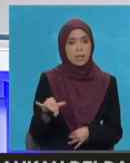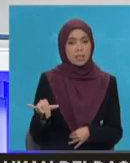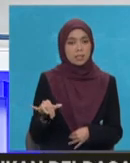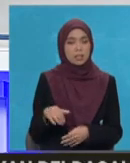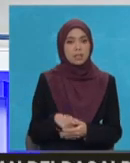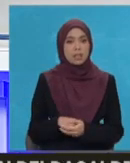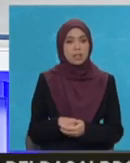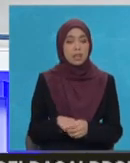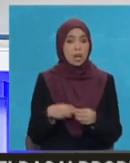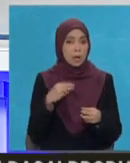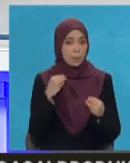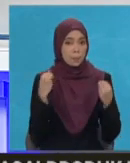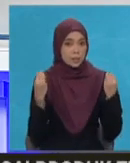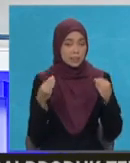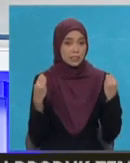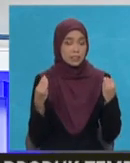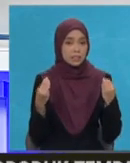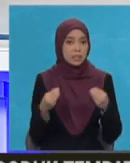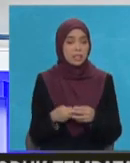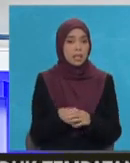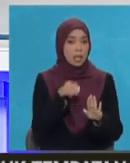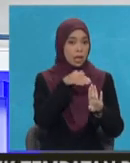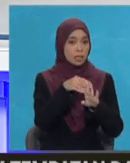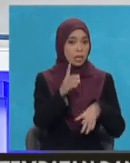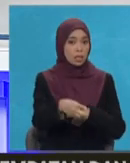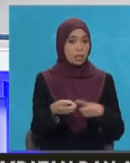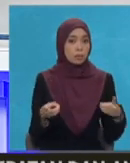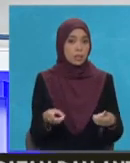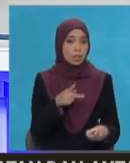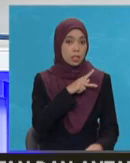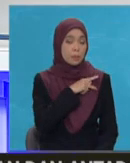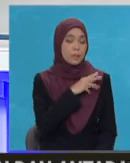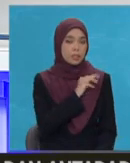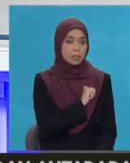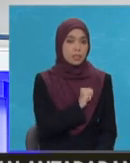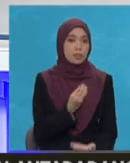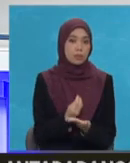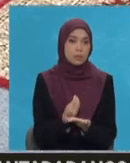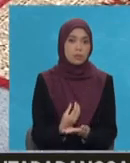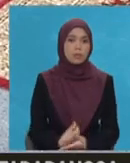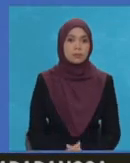yang dikendalikan oleh bahagian perdagangan itu berlangsung di dewan cerita Kementerian berkenaan